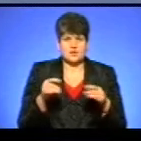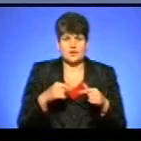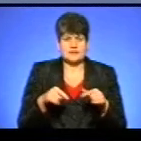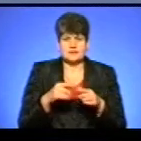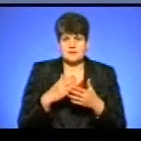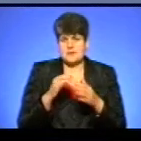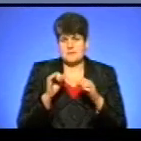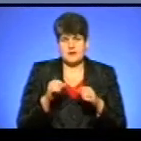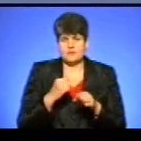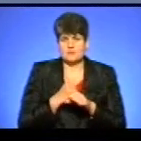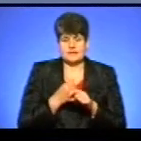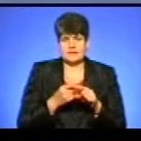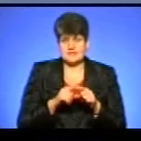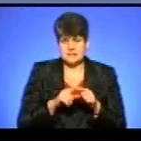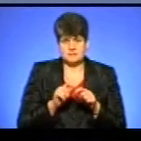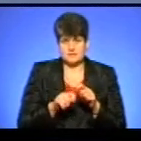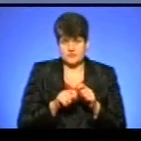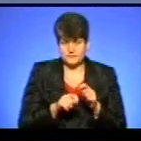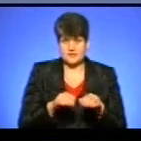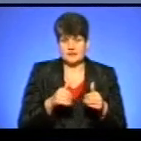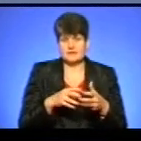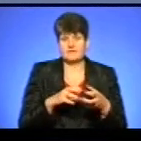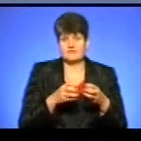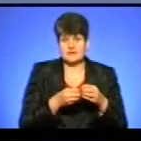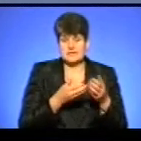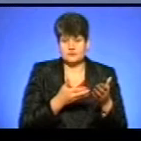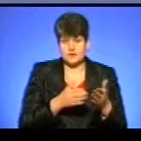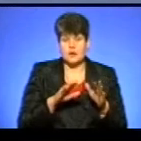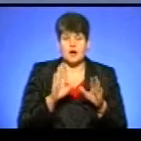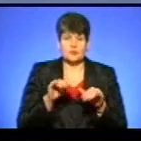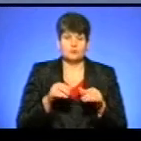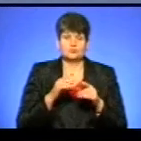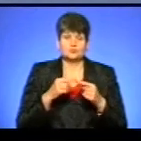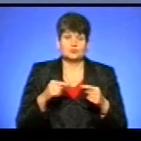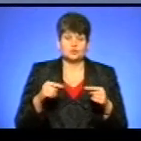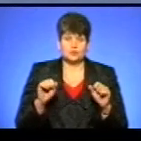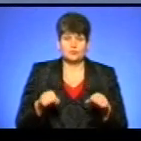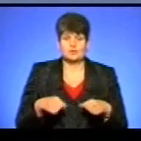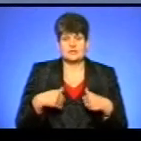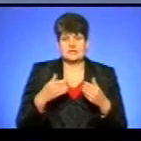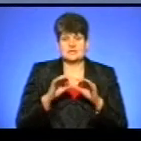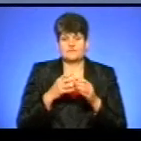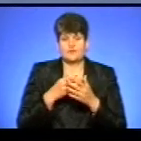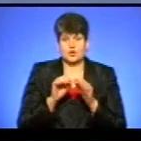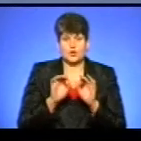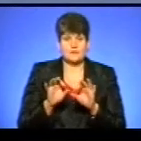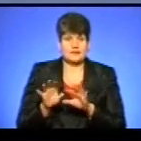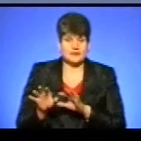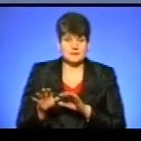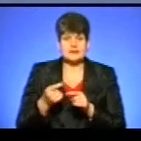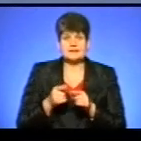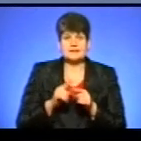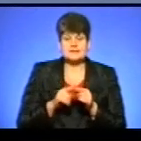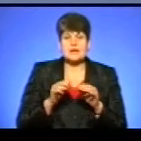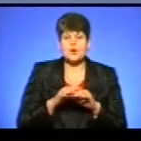робити відповідні перевірки, дати свій висновок. І після того будь-хто може мати можливість дати свої коментарі. Більше того,